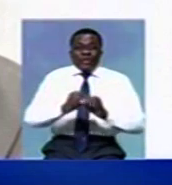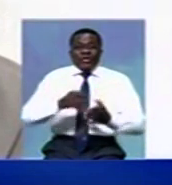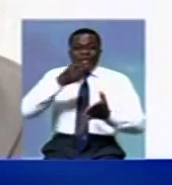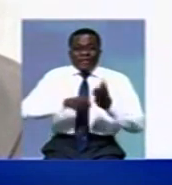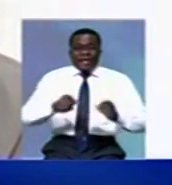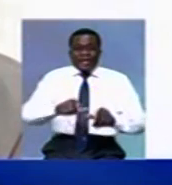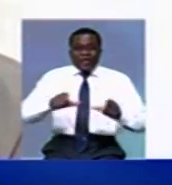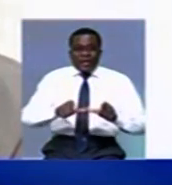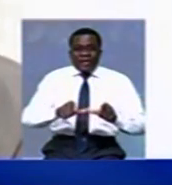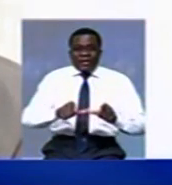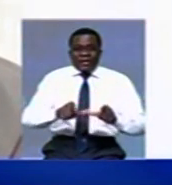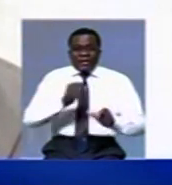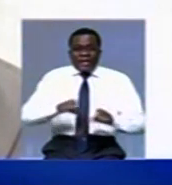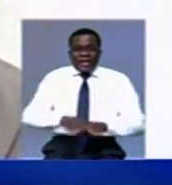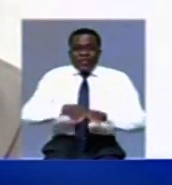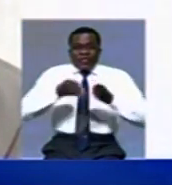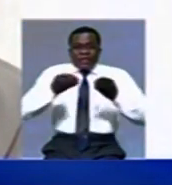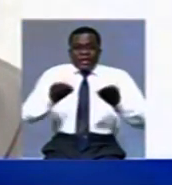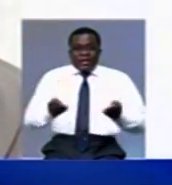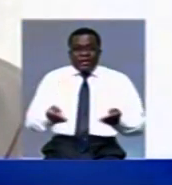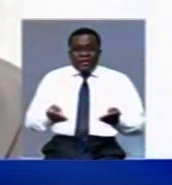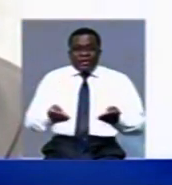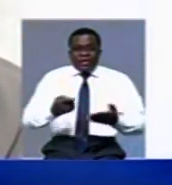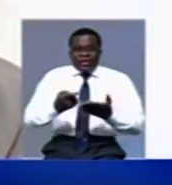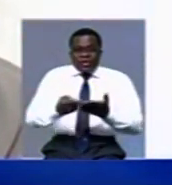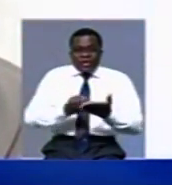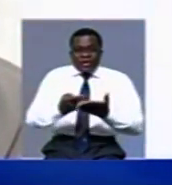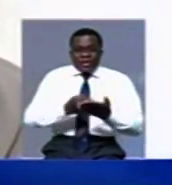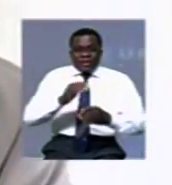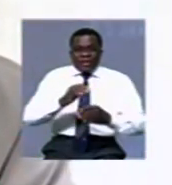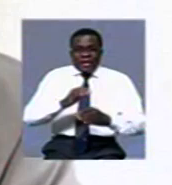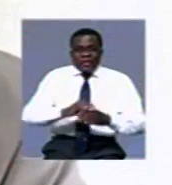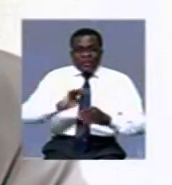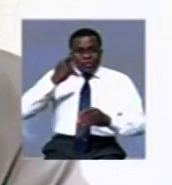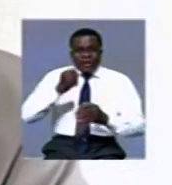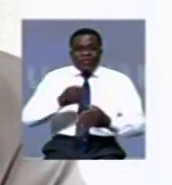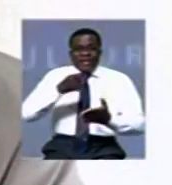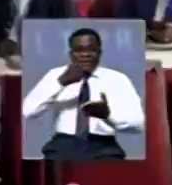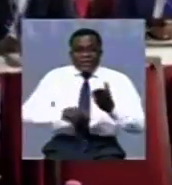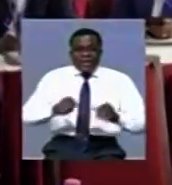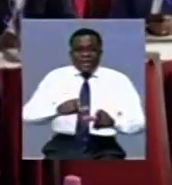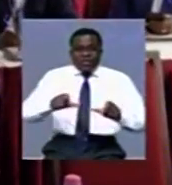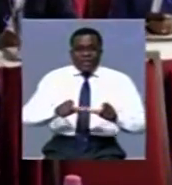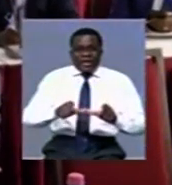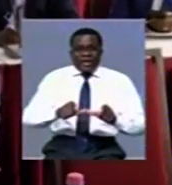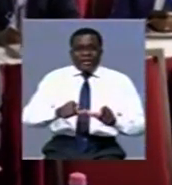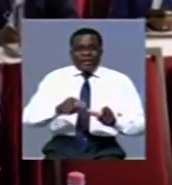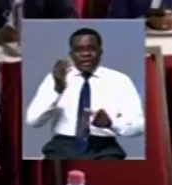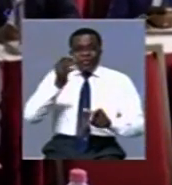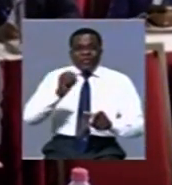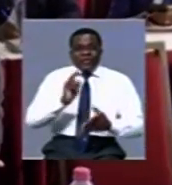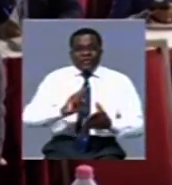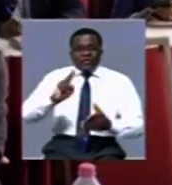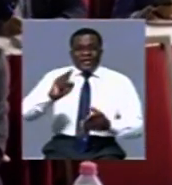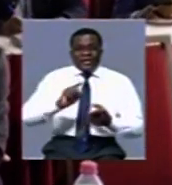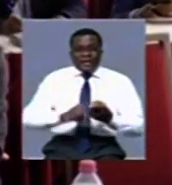locale et d'ouvrir le débat sur la gouvernance fiscale locale. professeur